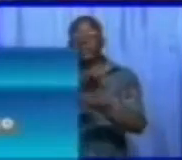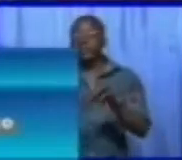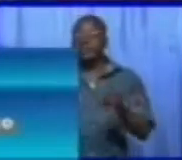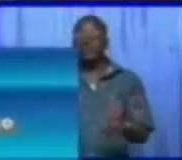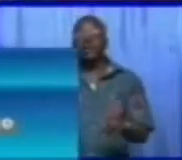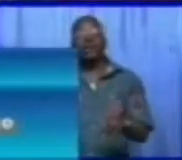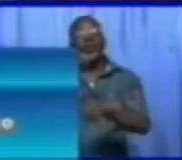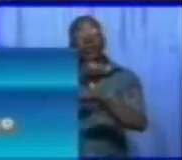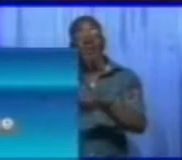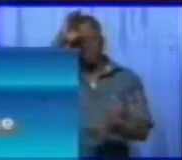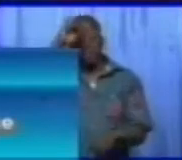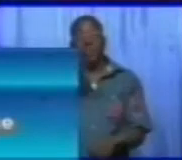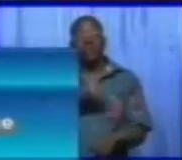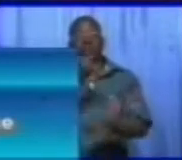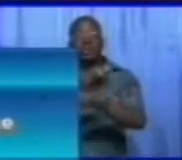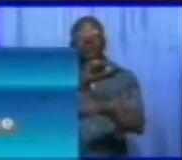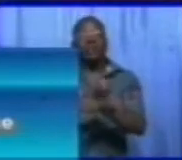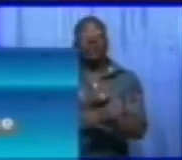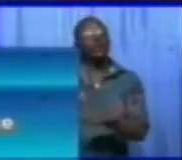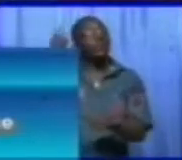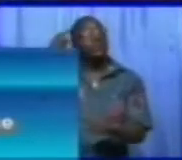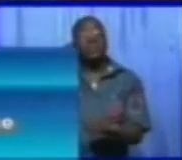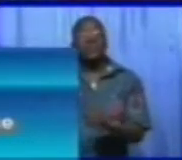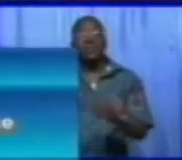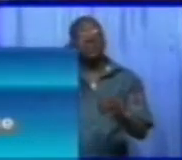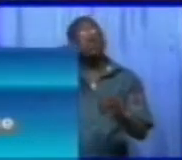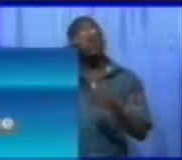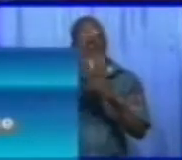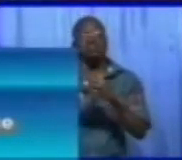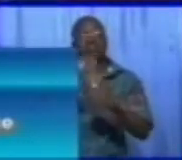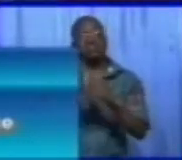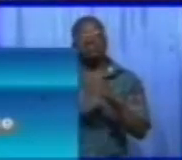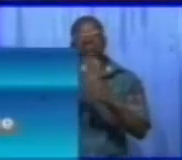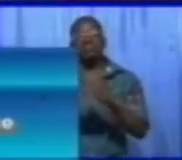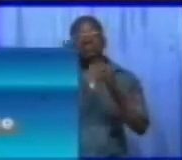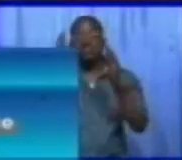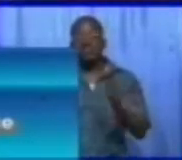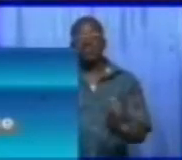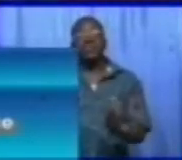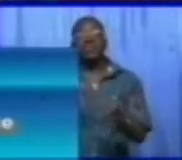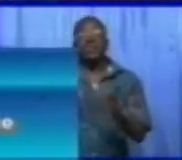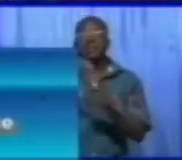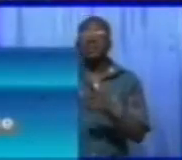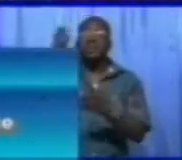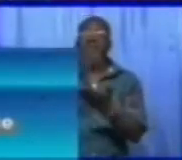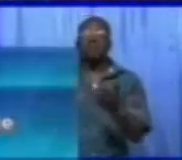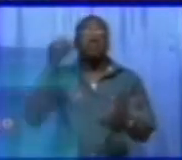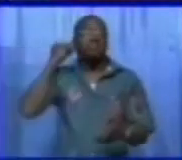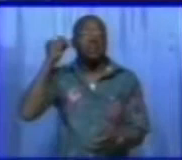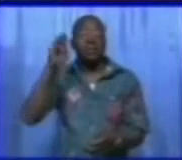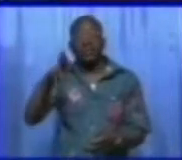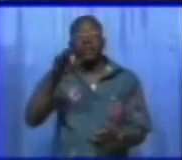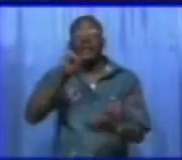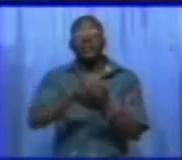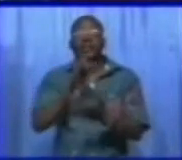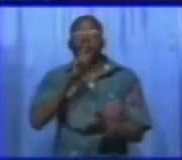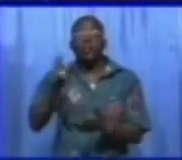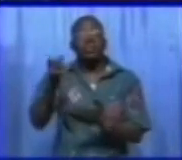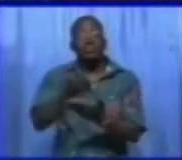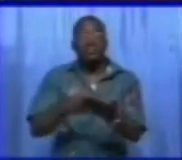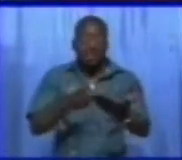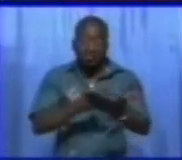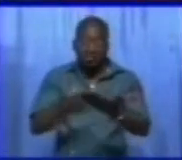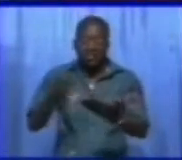homme de métier, c'est-à-dire que c'est un boulanger, c'est un homme de bâtiment, c'est quelqu'un qui est dans la mine. Et ce n'est pas forcément quelqu'un qui lit le